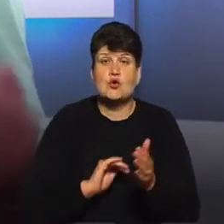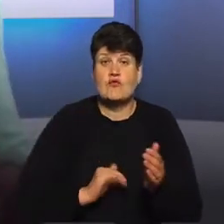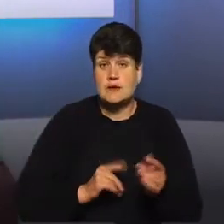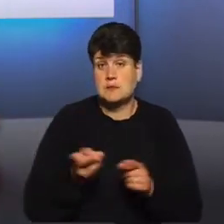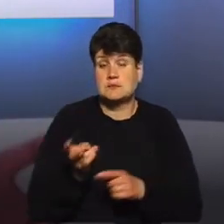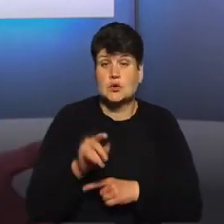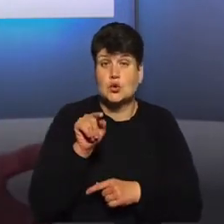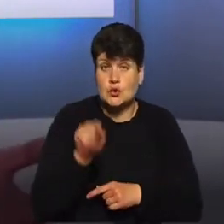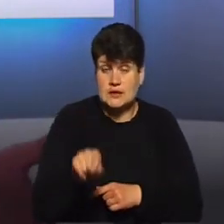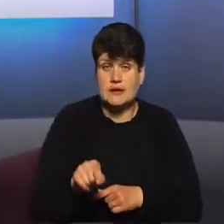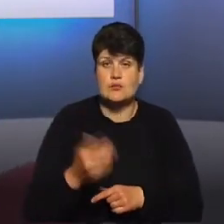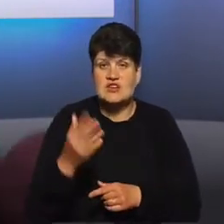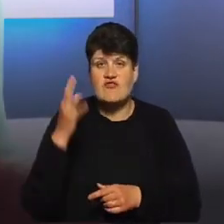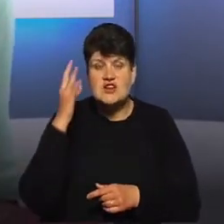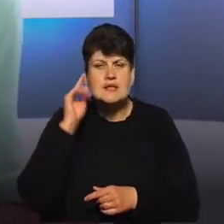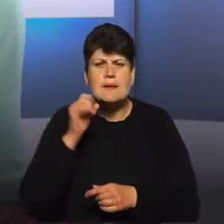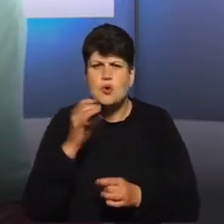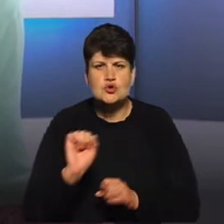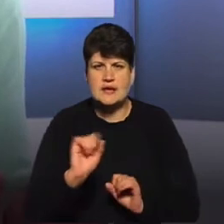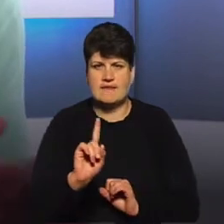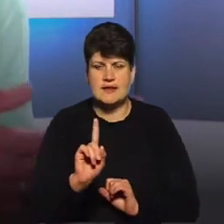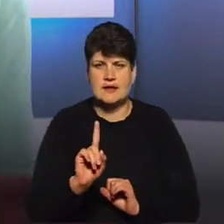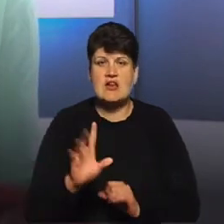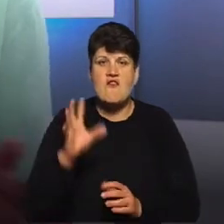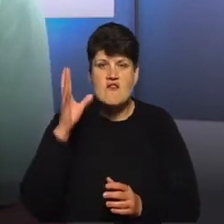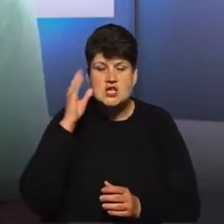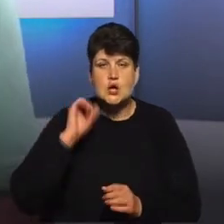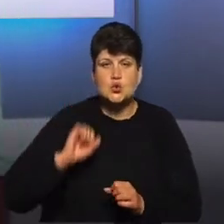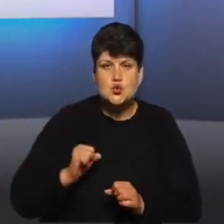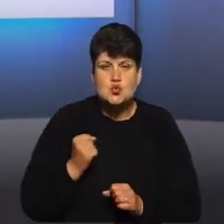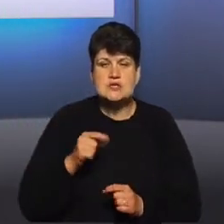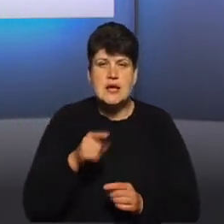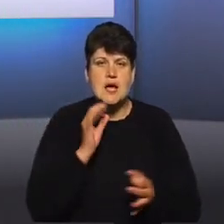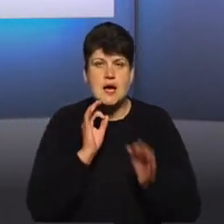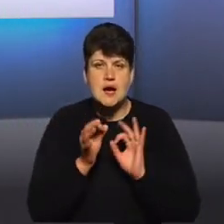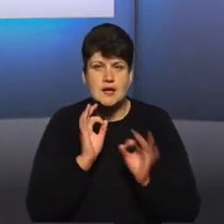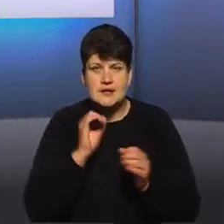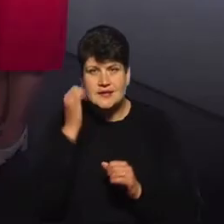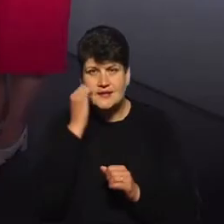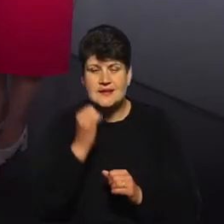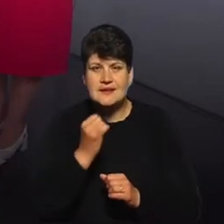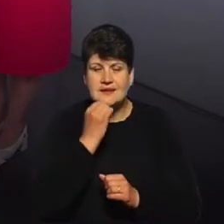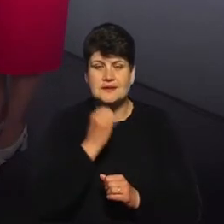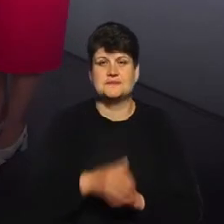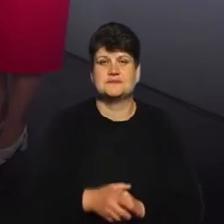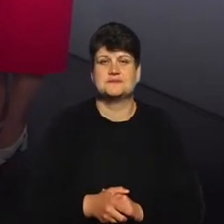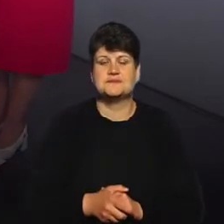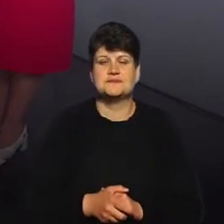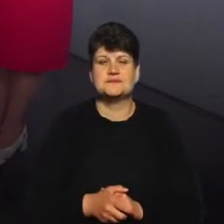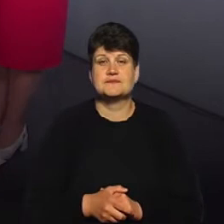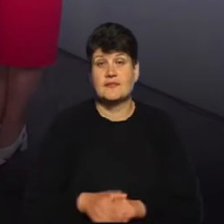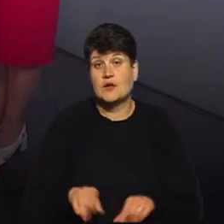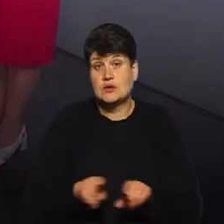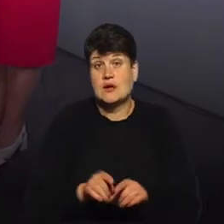не просто керівником, її вважають другом, з нею йдуть радитися. Дякую. Але взагалі, ну, от це... так само в громадах, Шумська